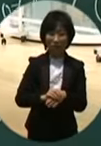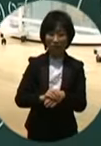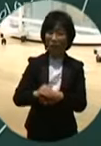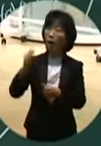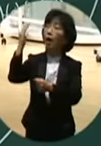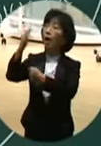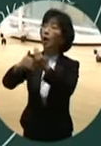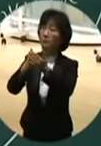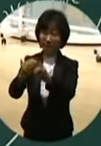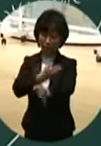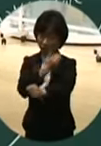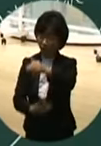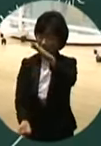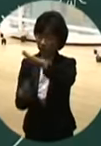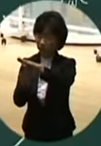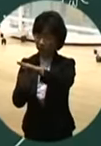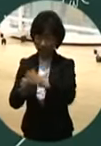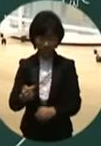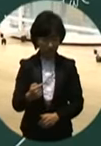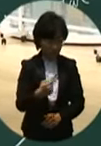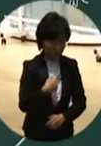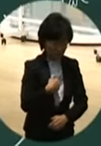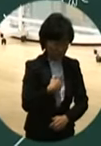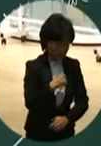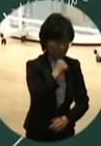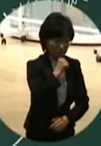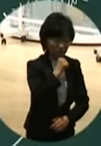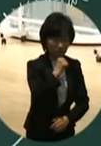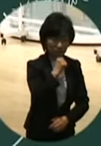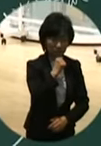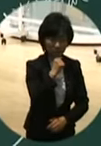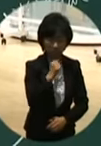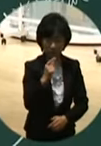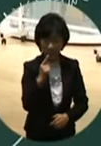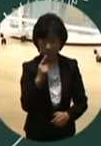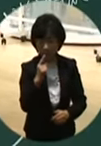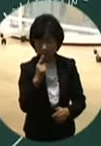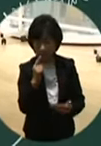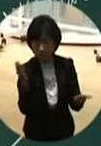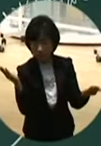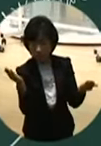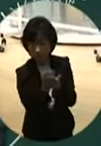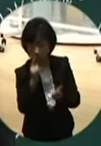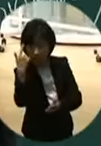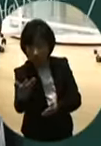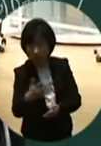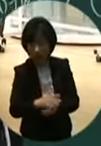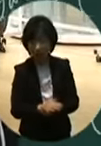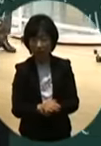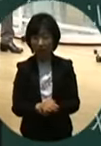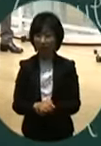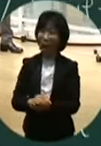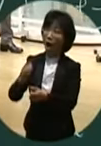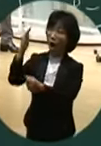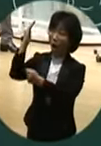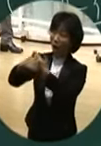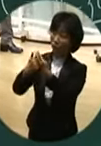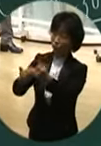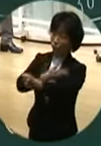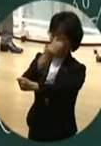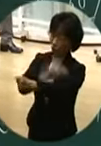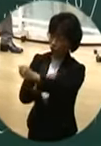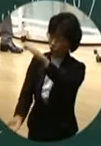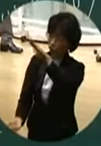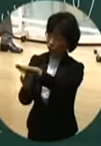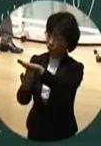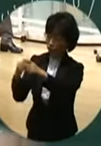우리는 가난하고. God is almighty, but why are we poor? 어느 게 거짓말입니까? Which one is the lie? 하나님 전능하시다면서요. You said, we